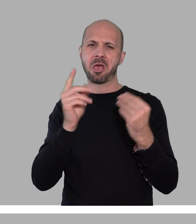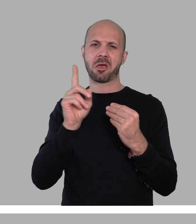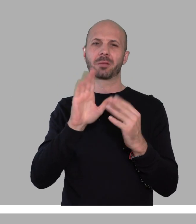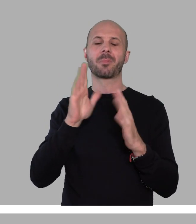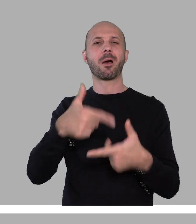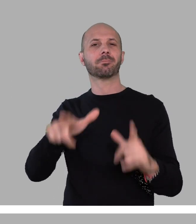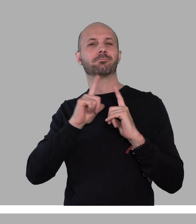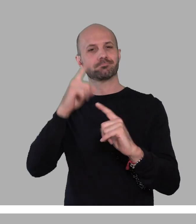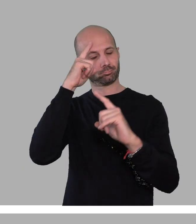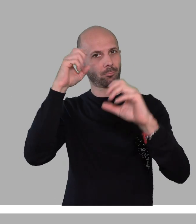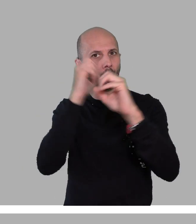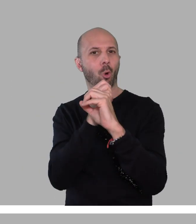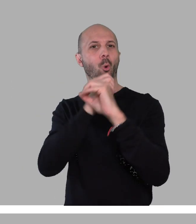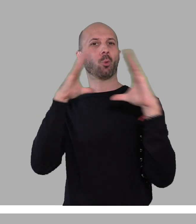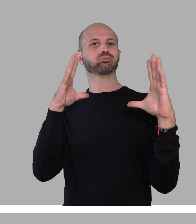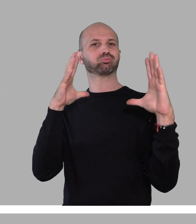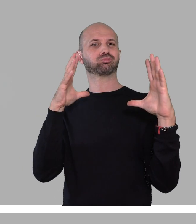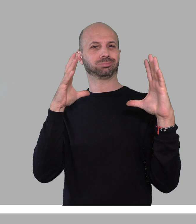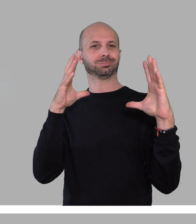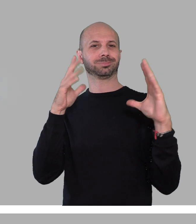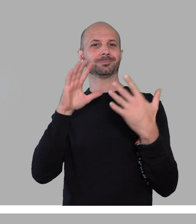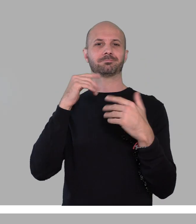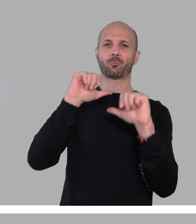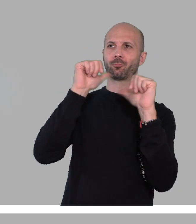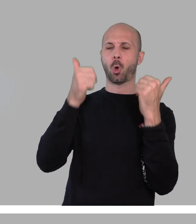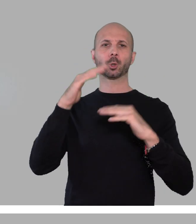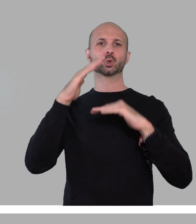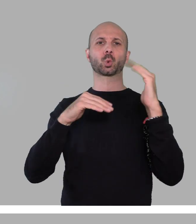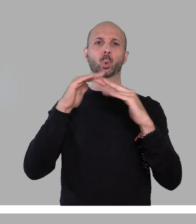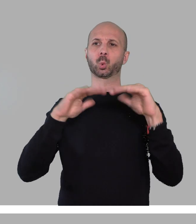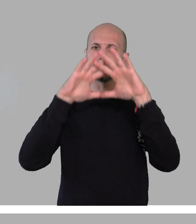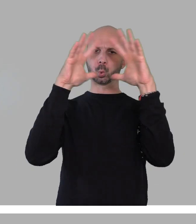dà subito l'idea di com'è, qual è la struttura